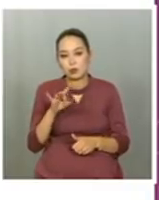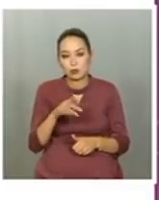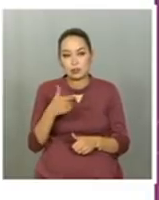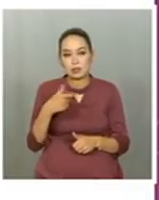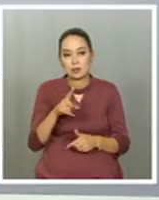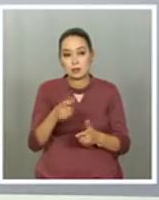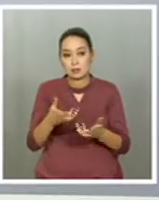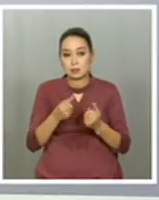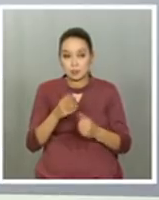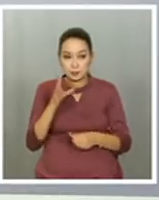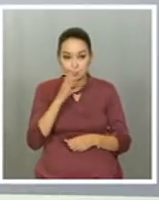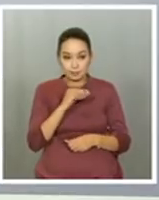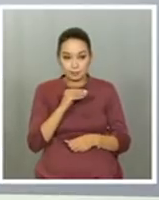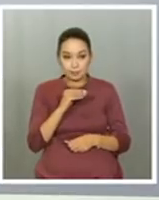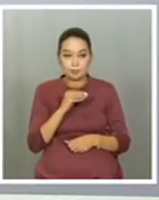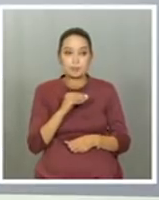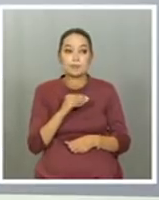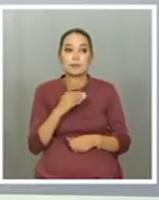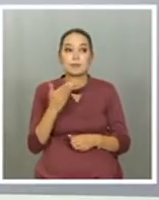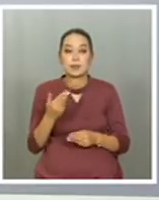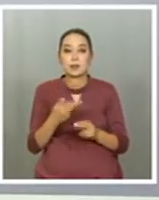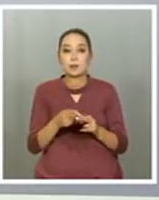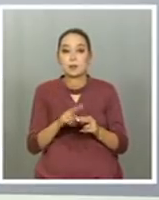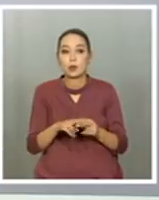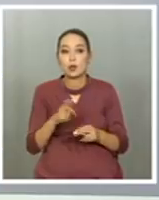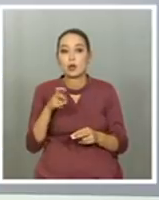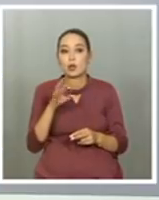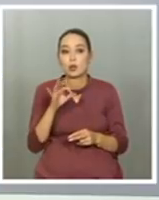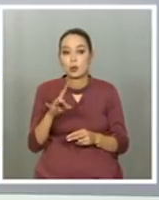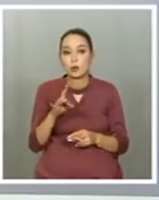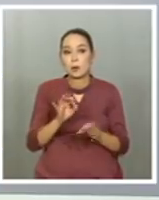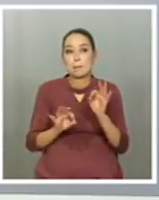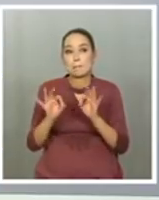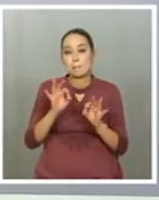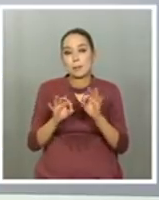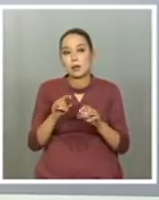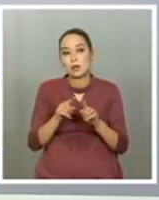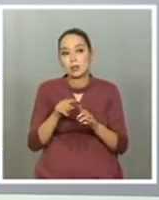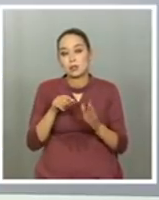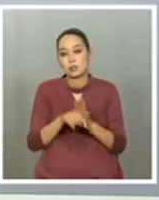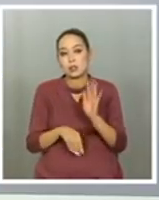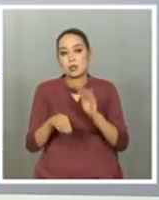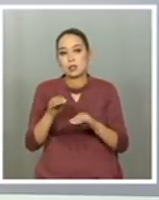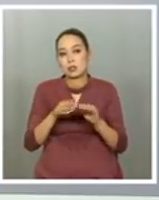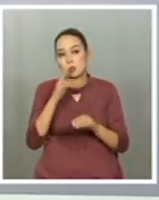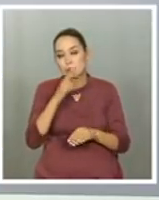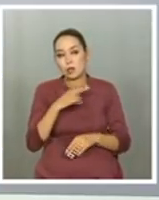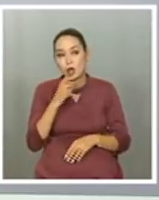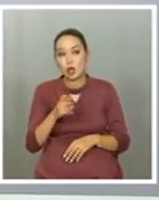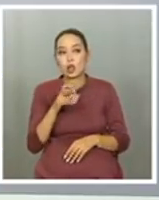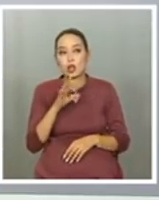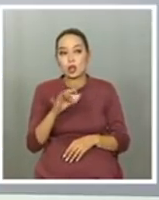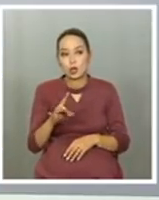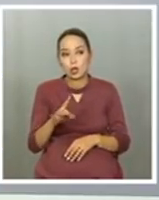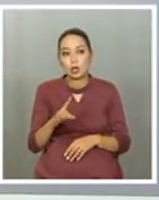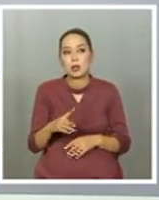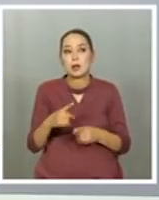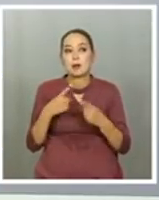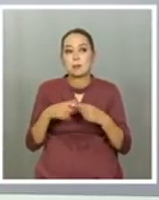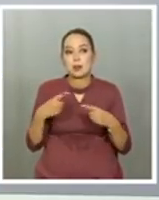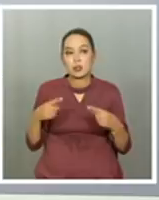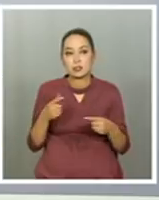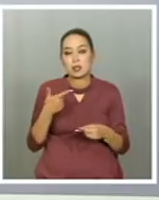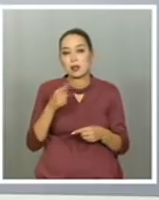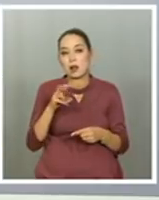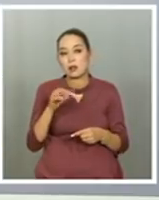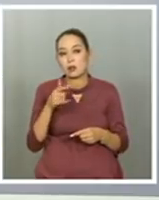екенбіз. Енді оқушылар хлордың молекулалық құрылысымен танысып көрейік. Хлор басқа галогендер секілді